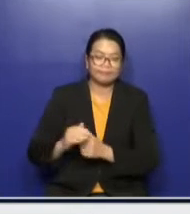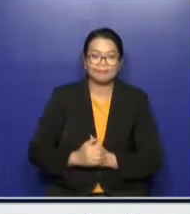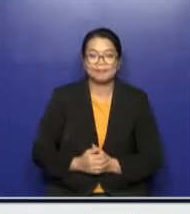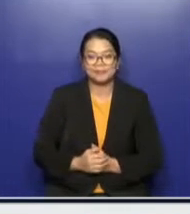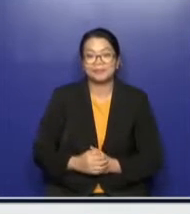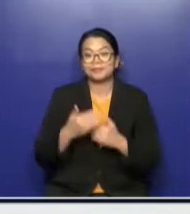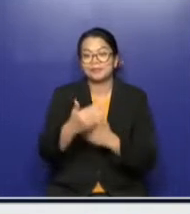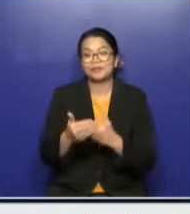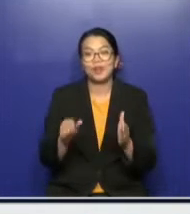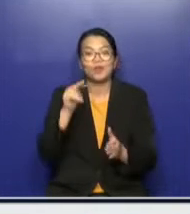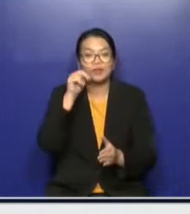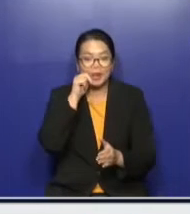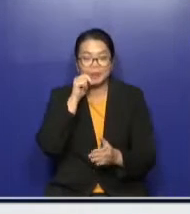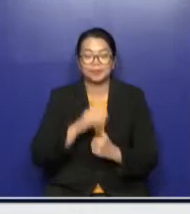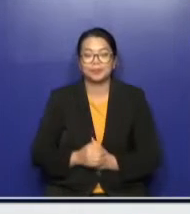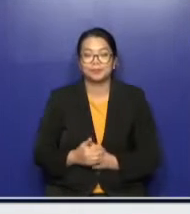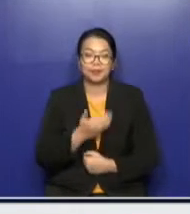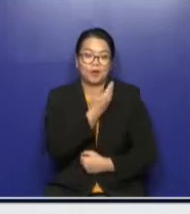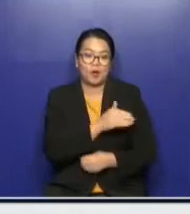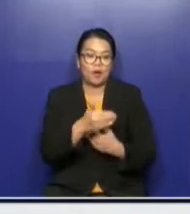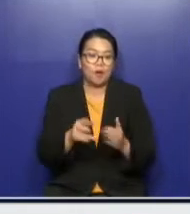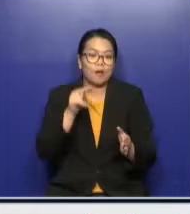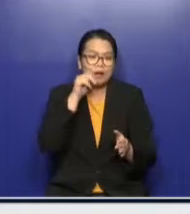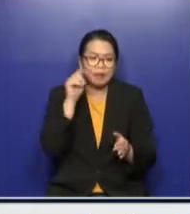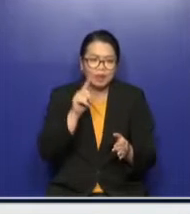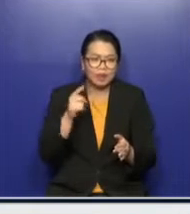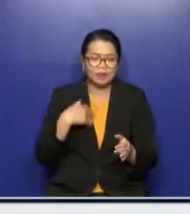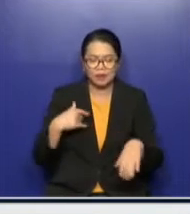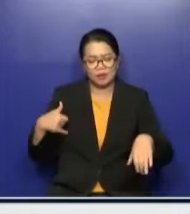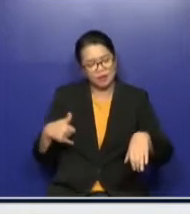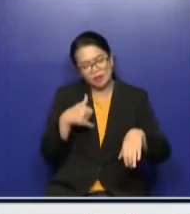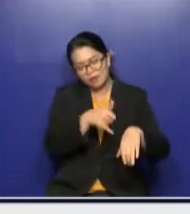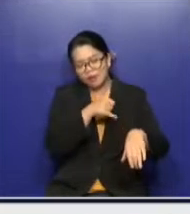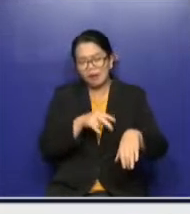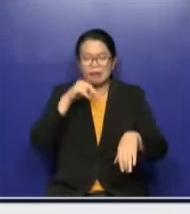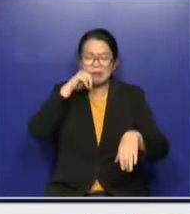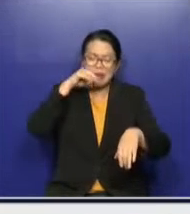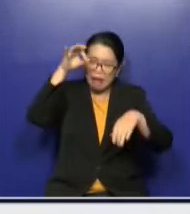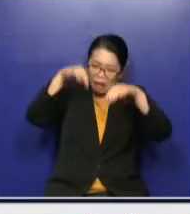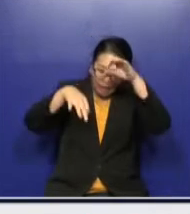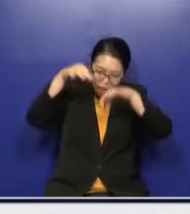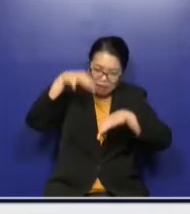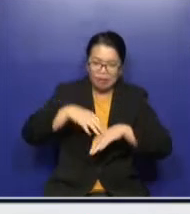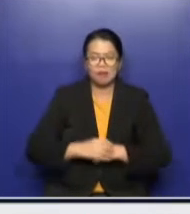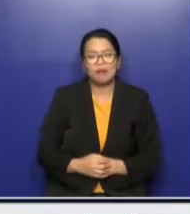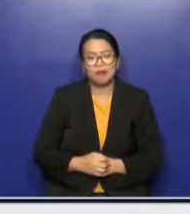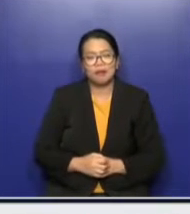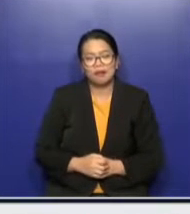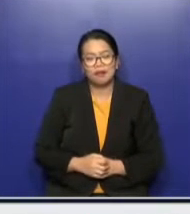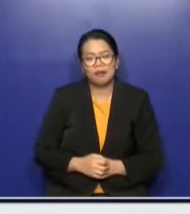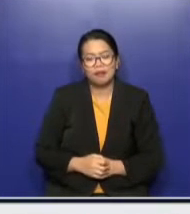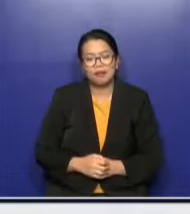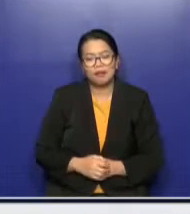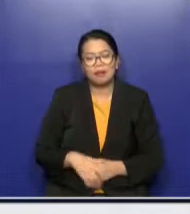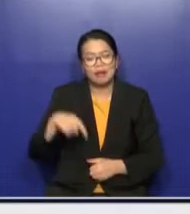ห้องน้ำฉันอยากจะฝากนะคะเนี่ยฉันก็เดินน้ำรั่วเนี่ยสภาต้องจ่ายค่าน้